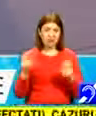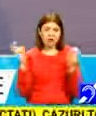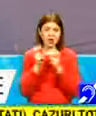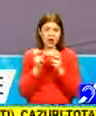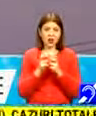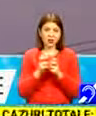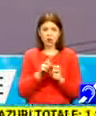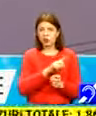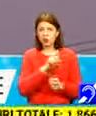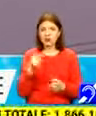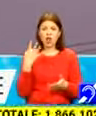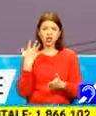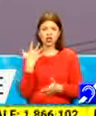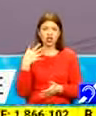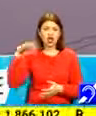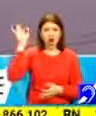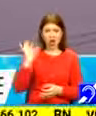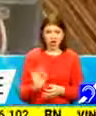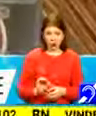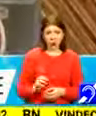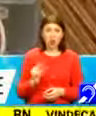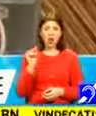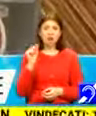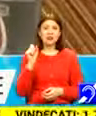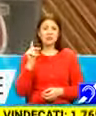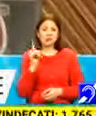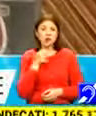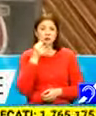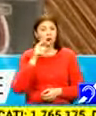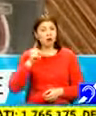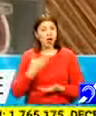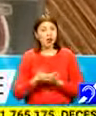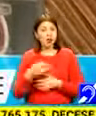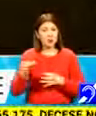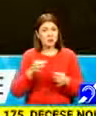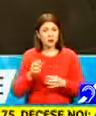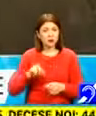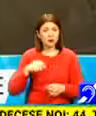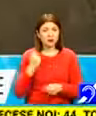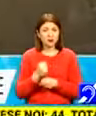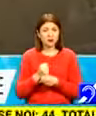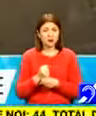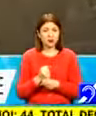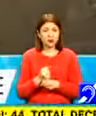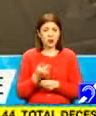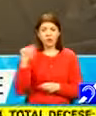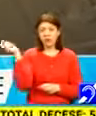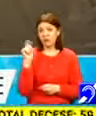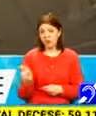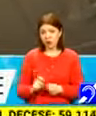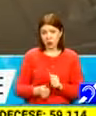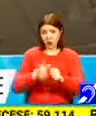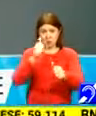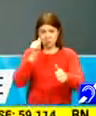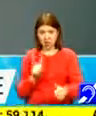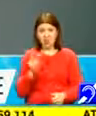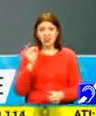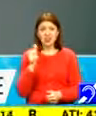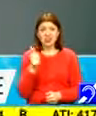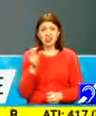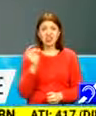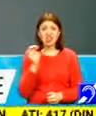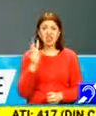19 la 5% liderul PSD spune că ar trebui că această măsură să se aplice din februarie Iar te vreau să fie